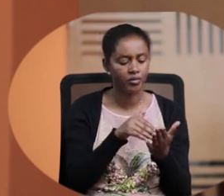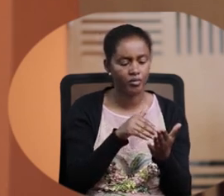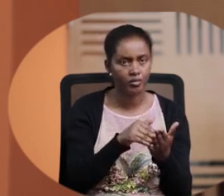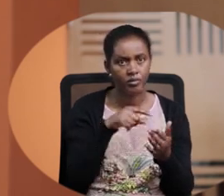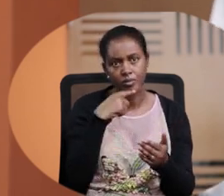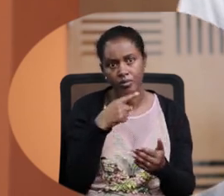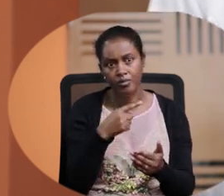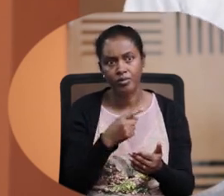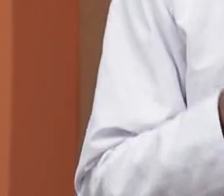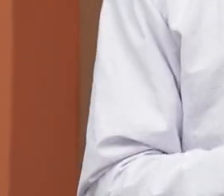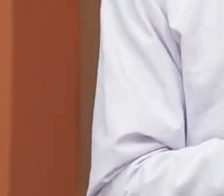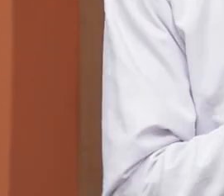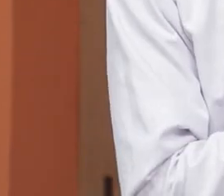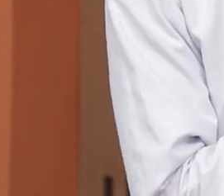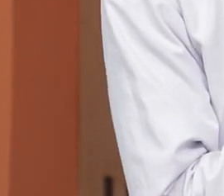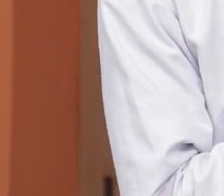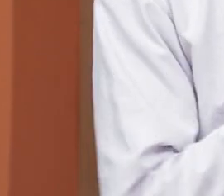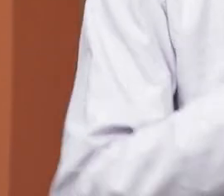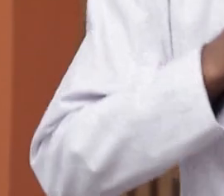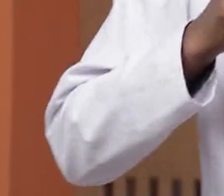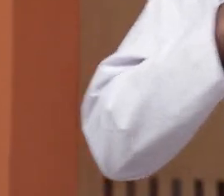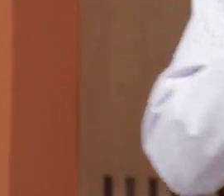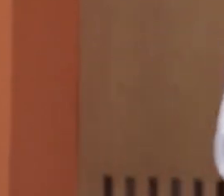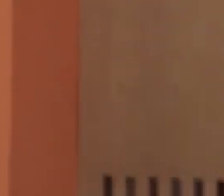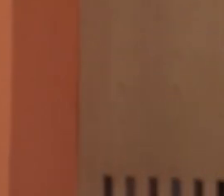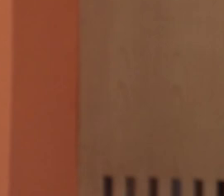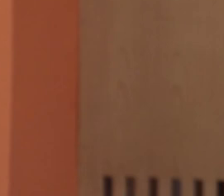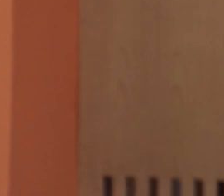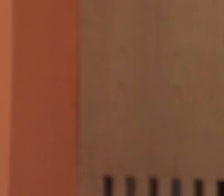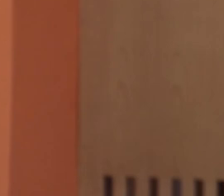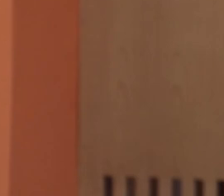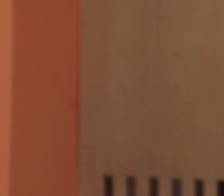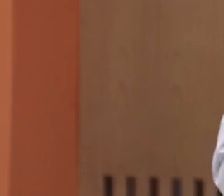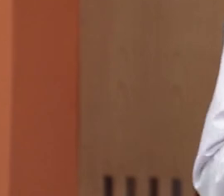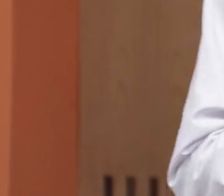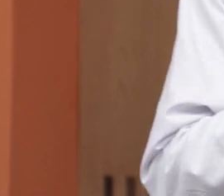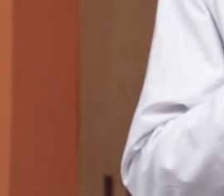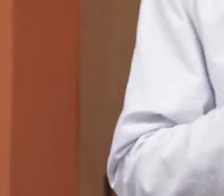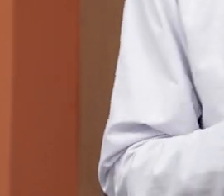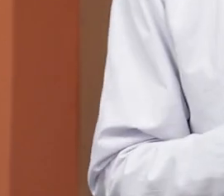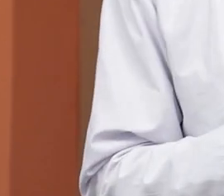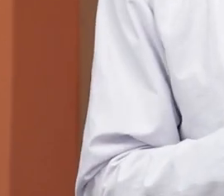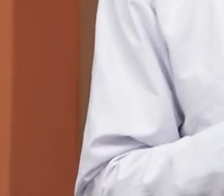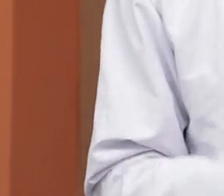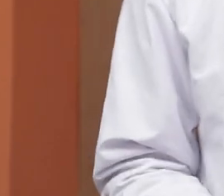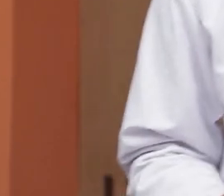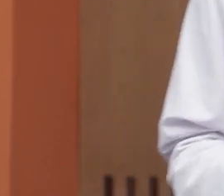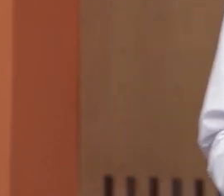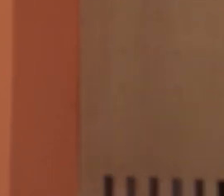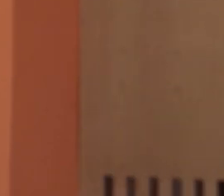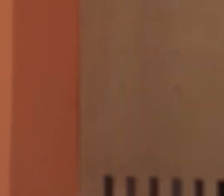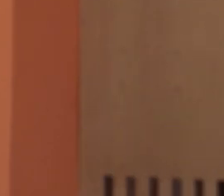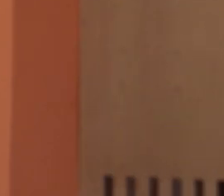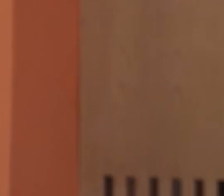akajidamu ilalirecha akasmat barnota kenya harake satin grafi sararafi charti pai rasimo data